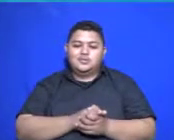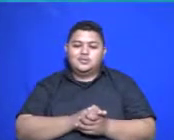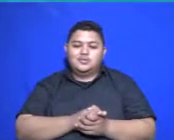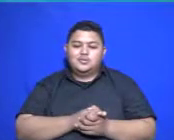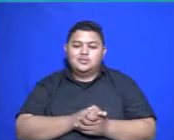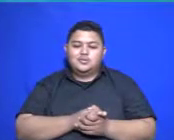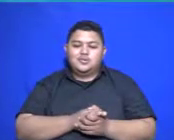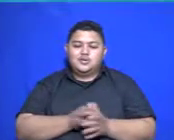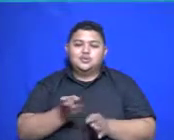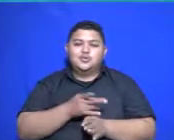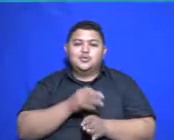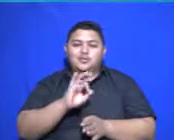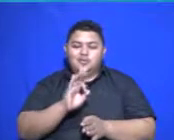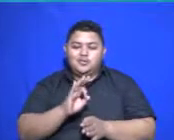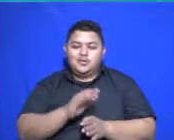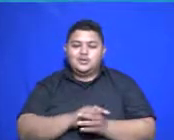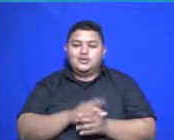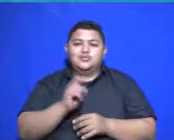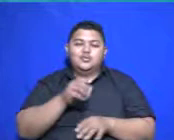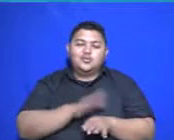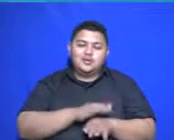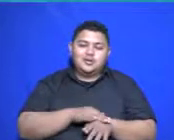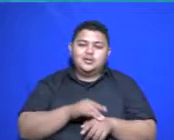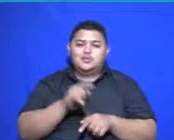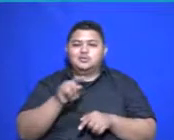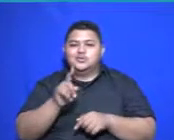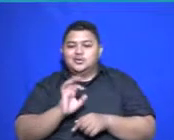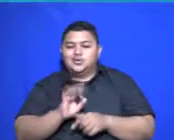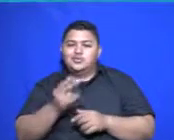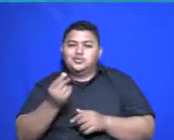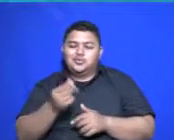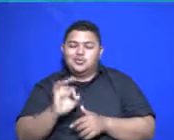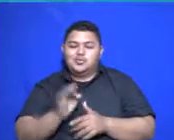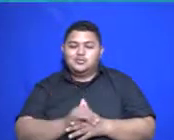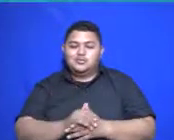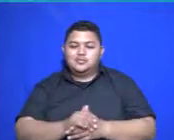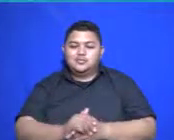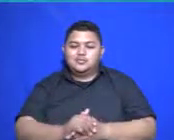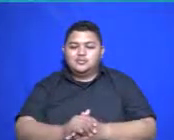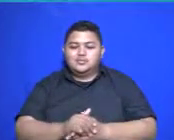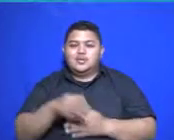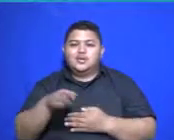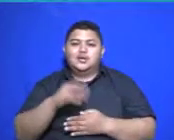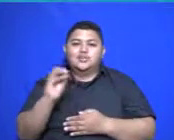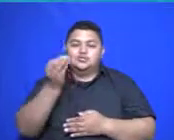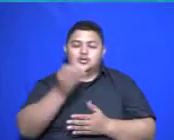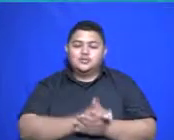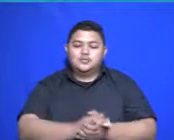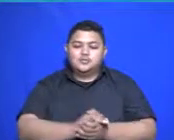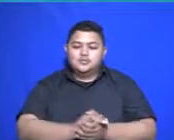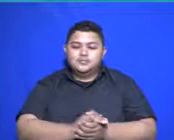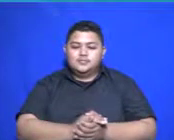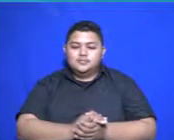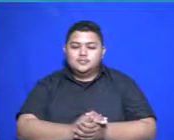ada. Jadi dulu kebudayaan itu praktis hanya didanai dari pusat. Yang di pusat